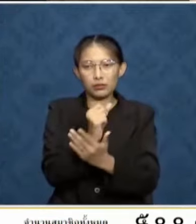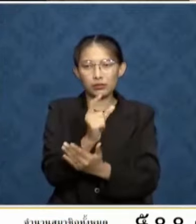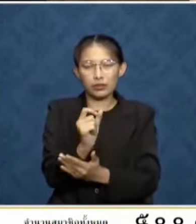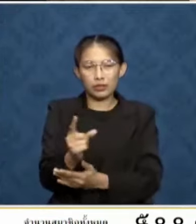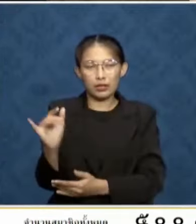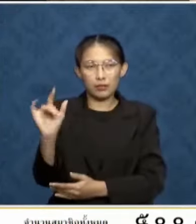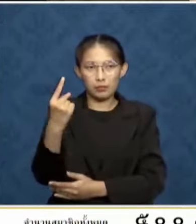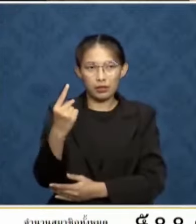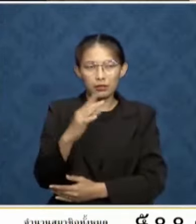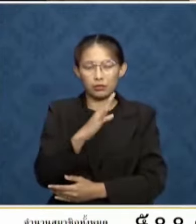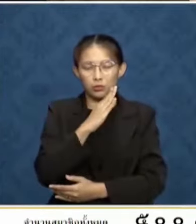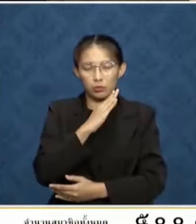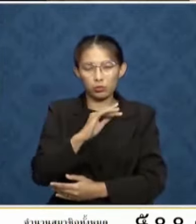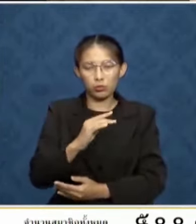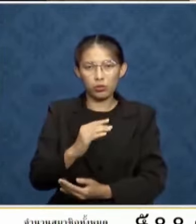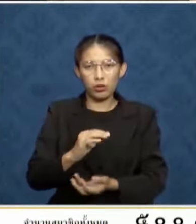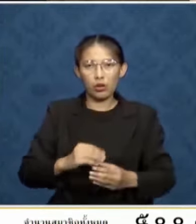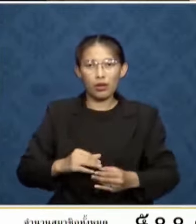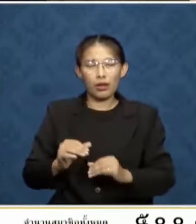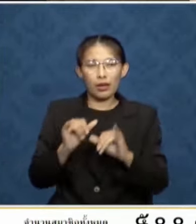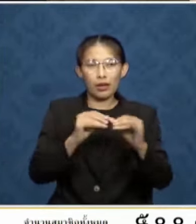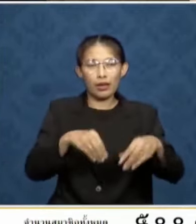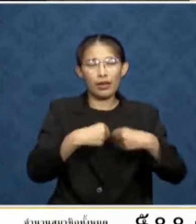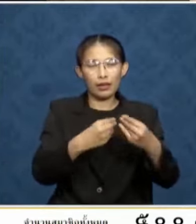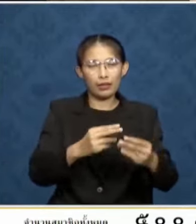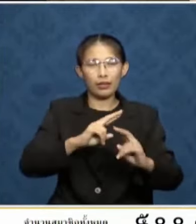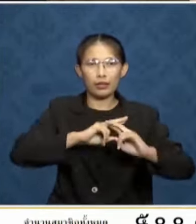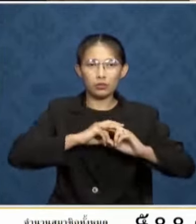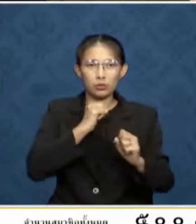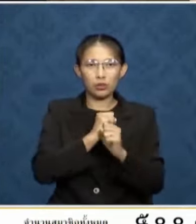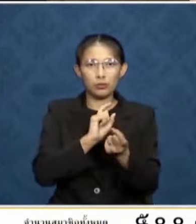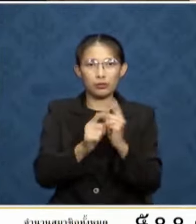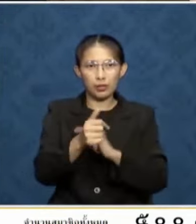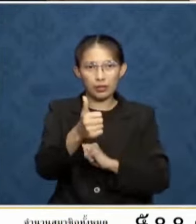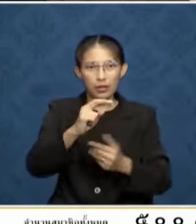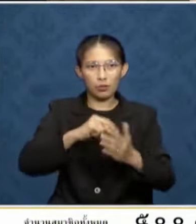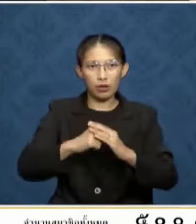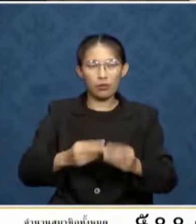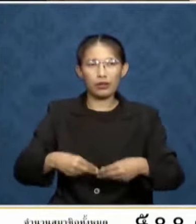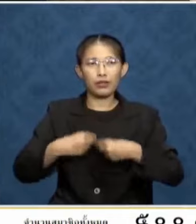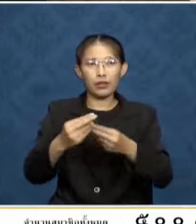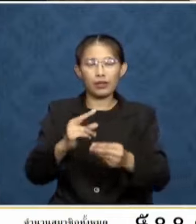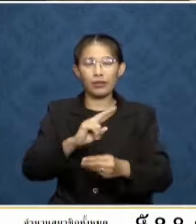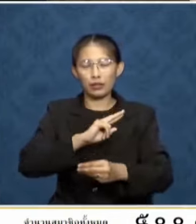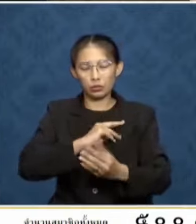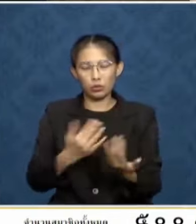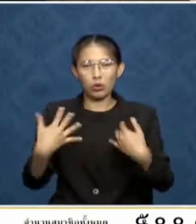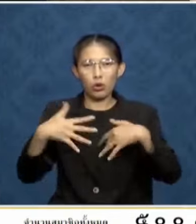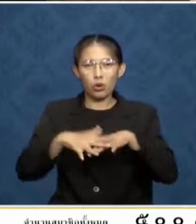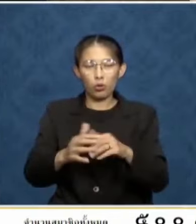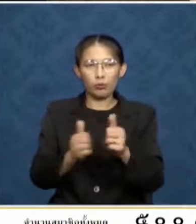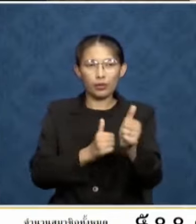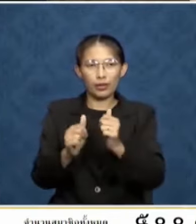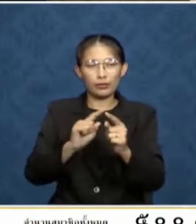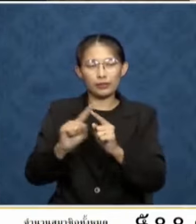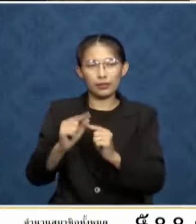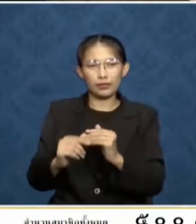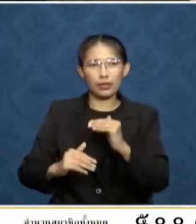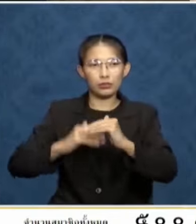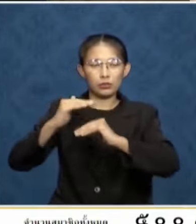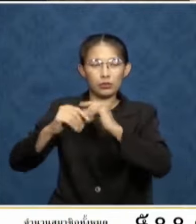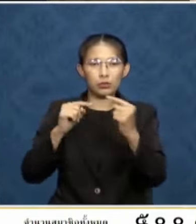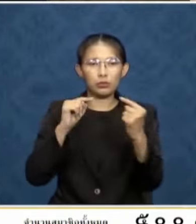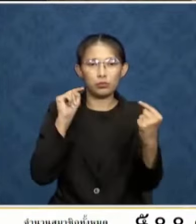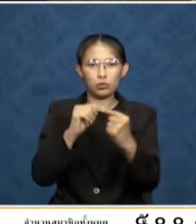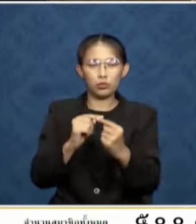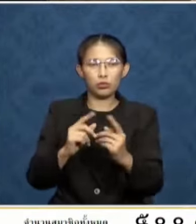กใหม่ตรส่ไหนที่สามารถยกให้อีะชนไทยทำแนได้กคต้ยกไปเพใหอะชนสามาถมีสวร่วมในการแข่งขันและเติบโตจโฟมา